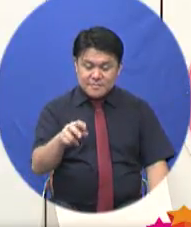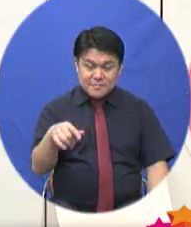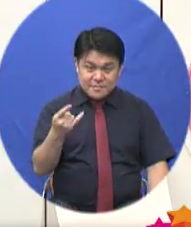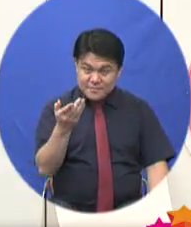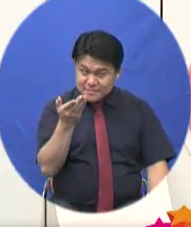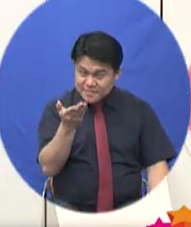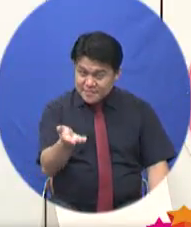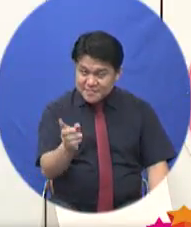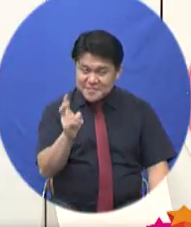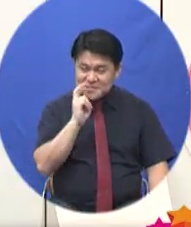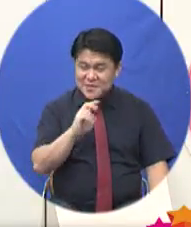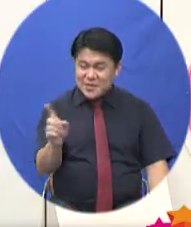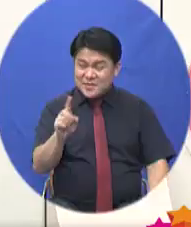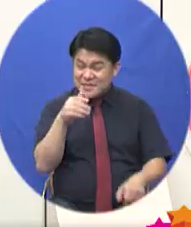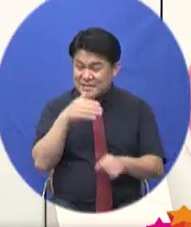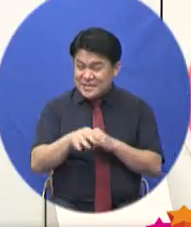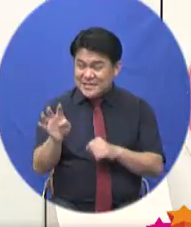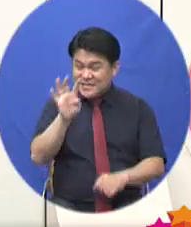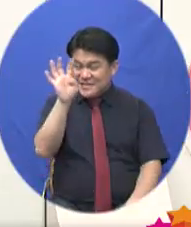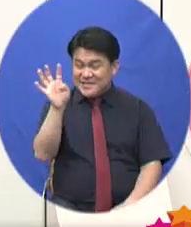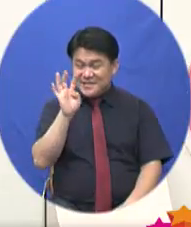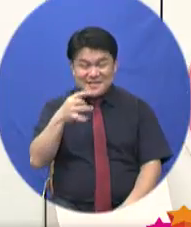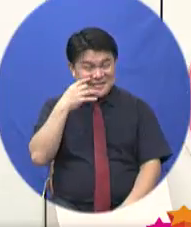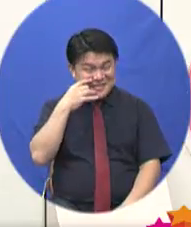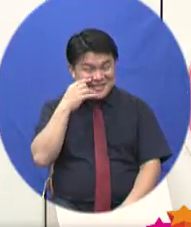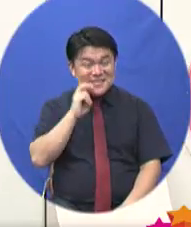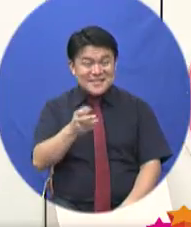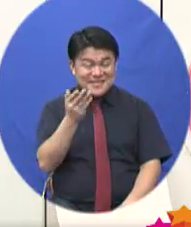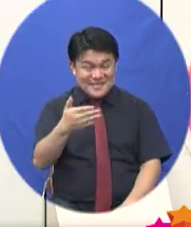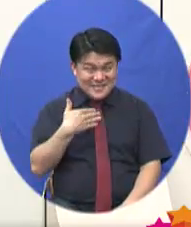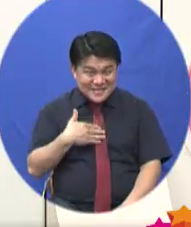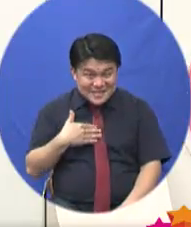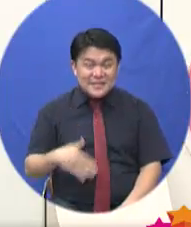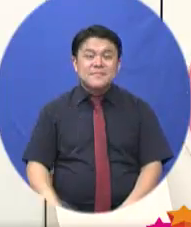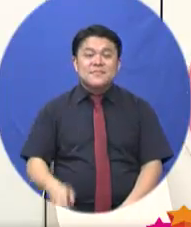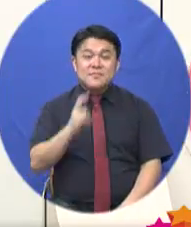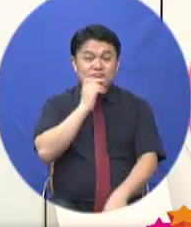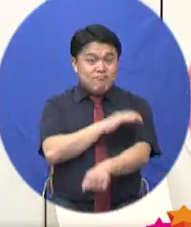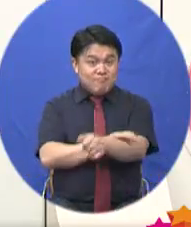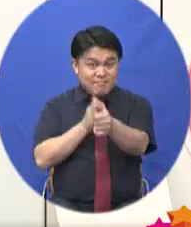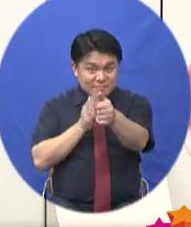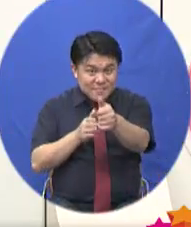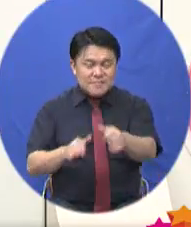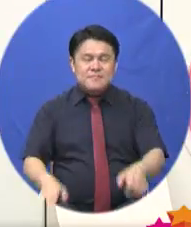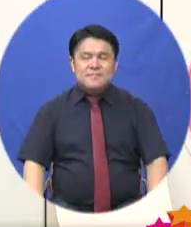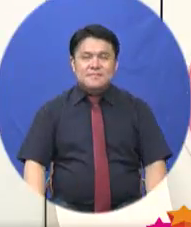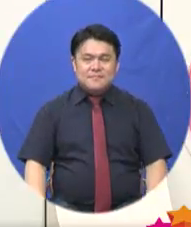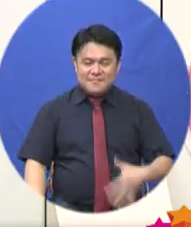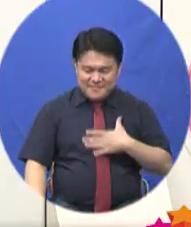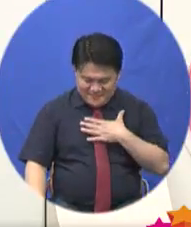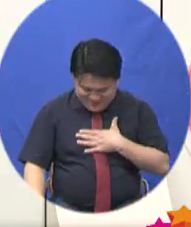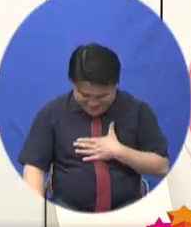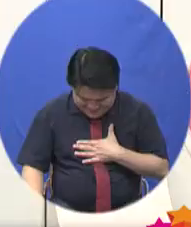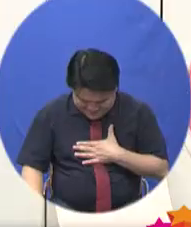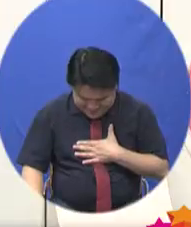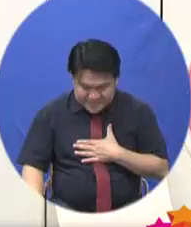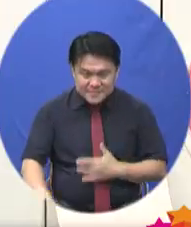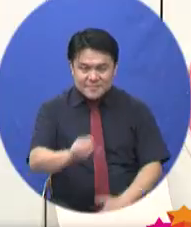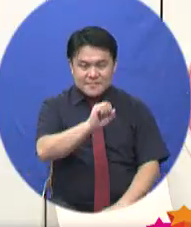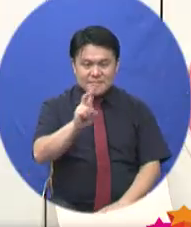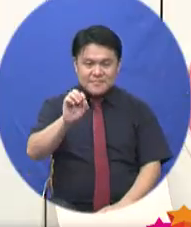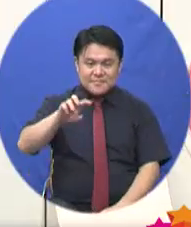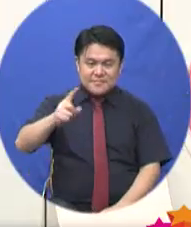또 그 노래를 어떻게 부르실지 음악을 드릴 테니까 잘 불러주세요. 예. 네,